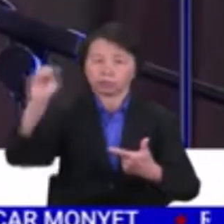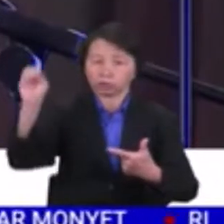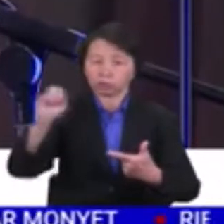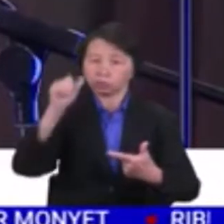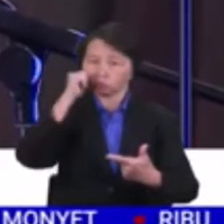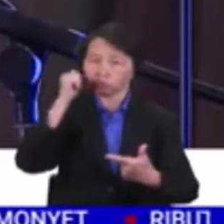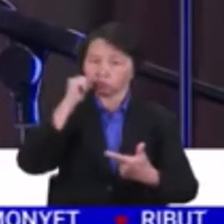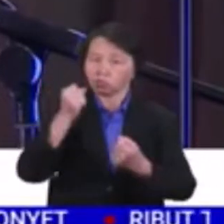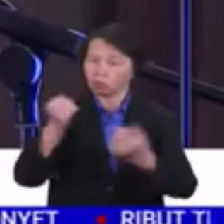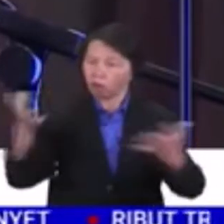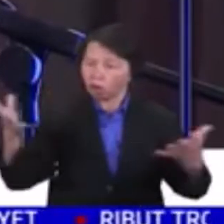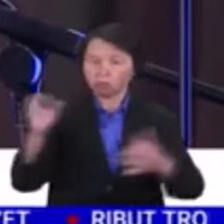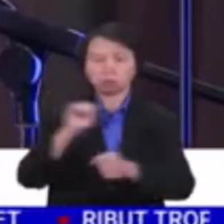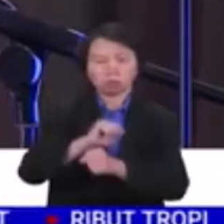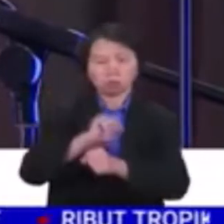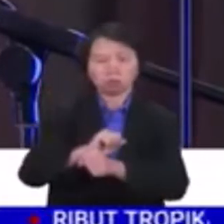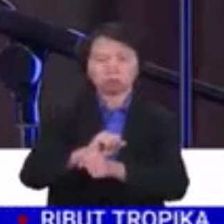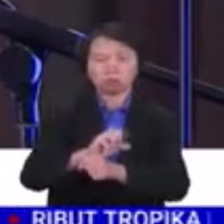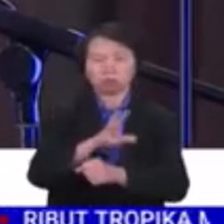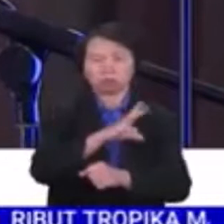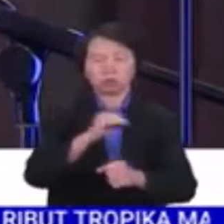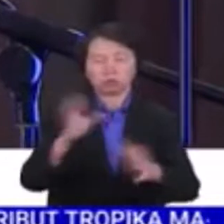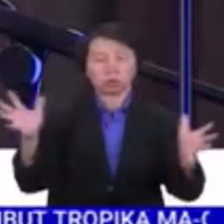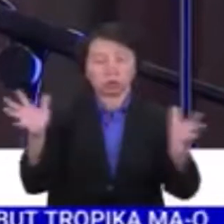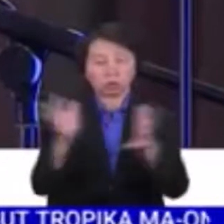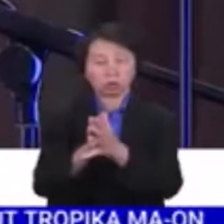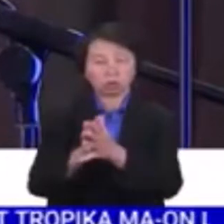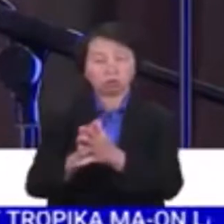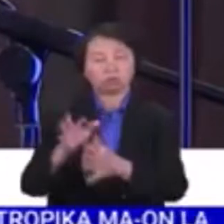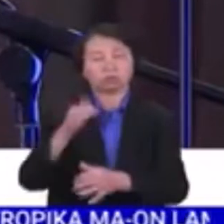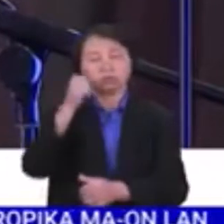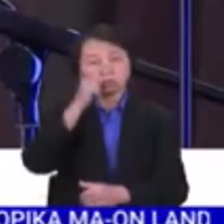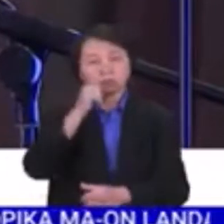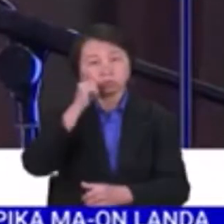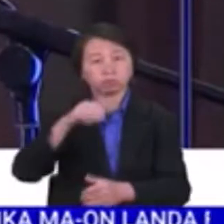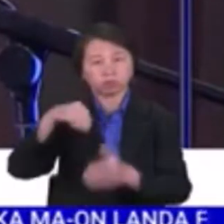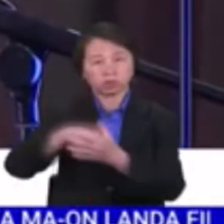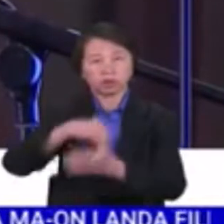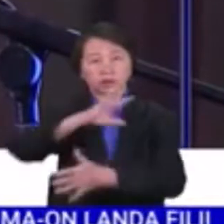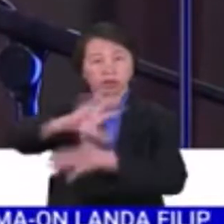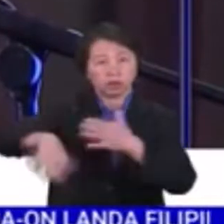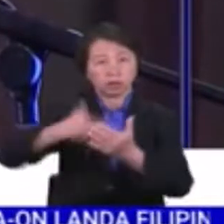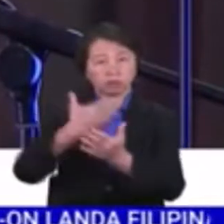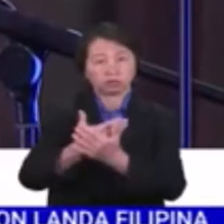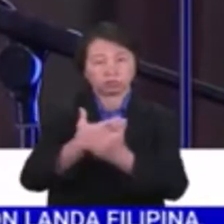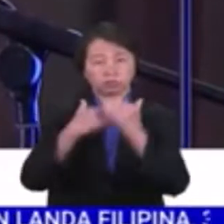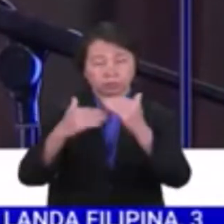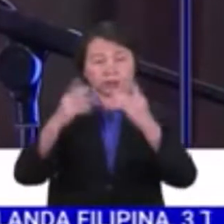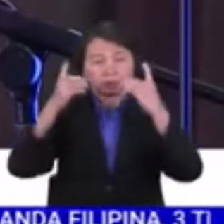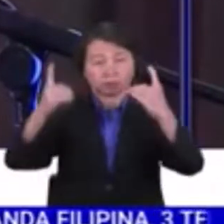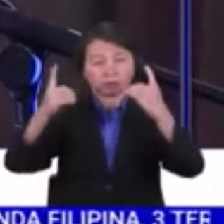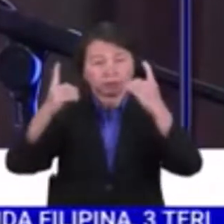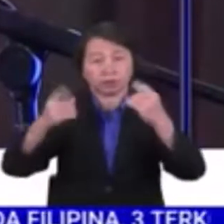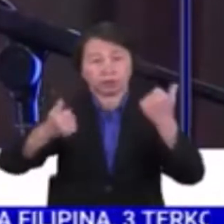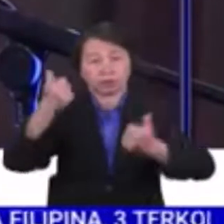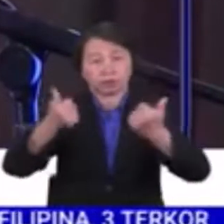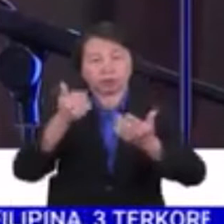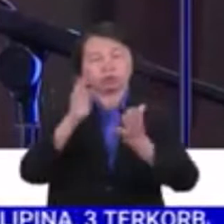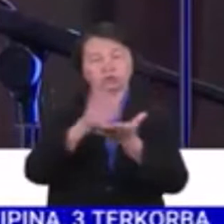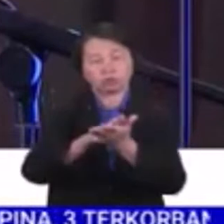66.8%. Kadar enrolment wanita dalam semua peringkat pendidikan sama ada